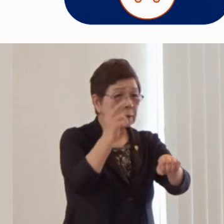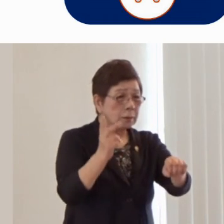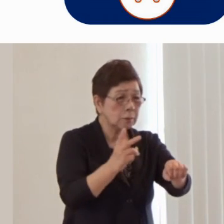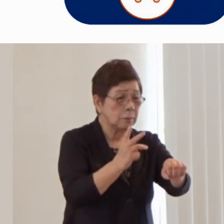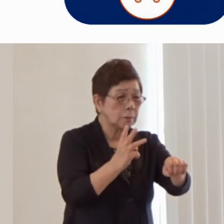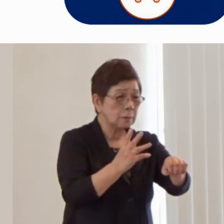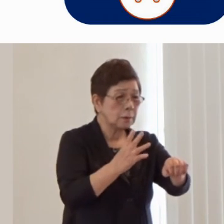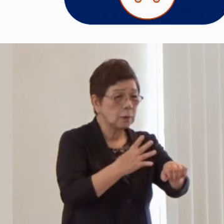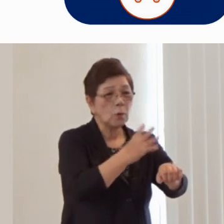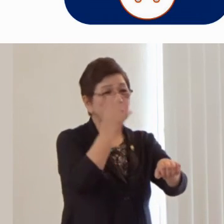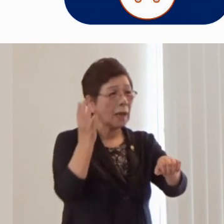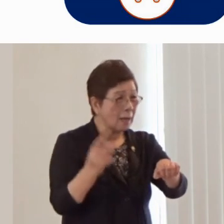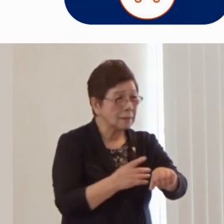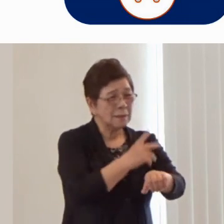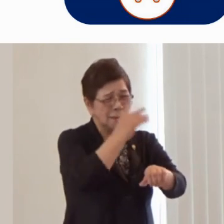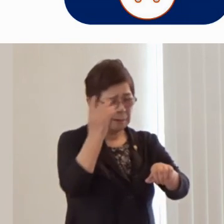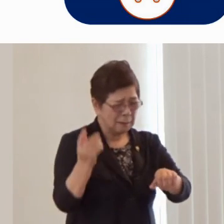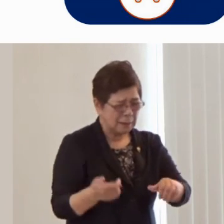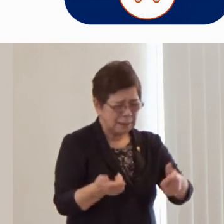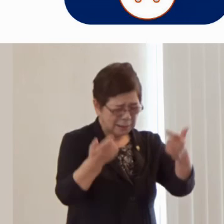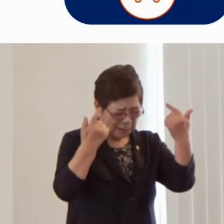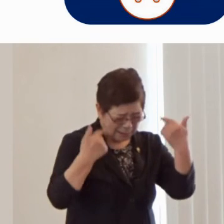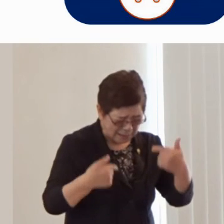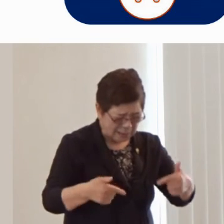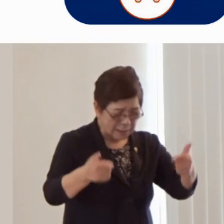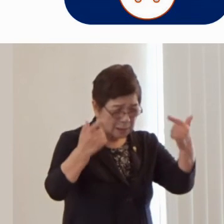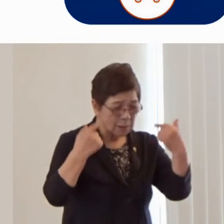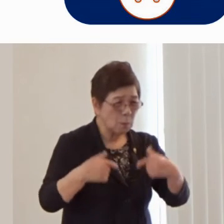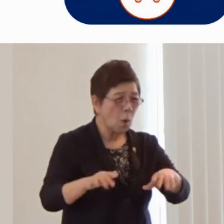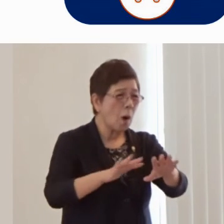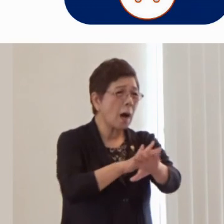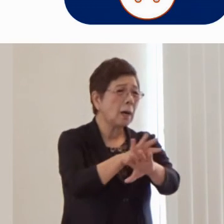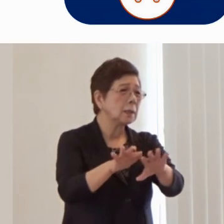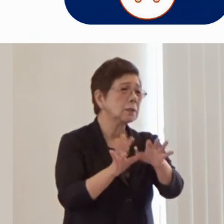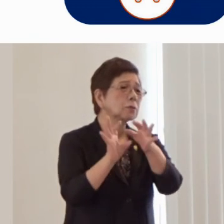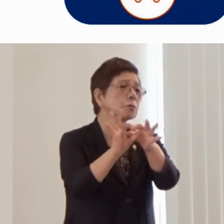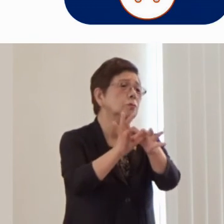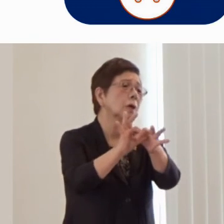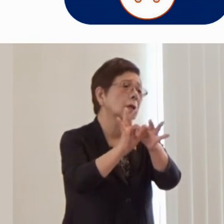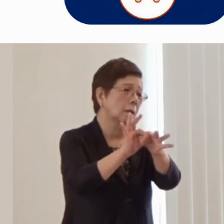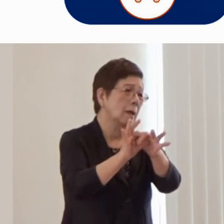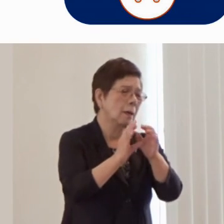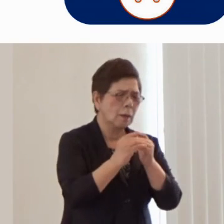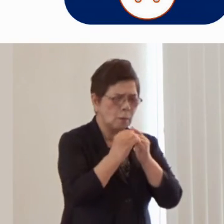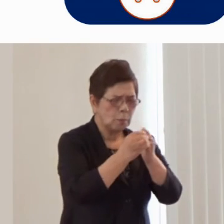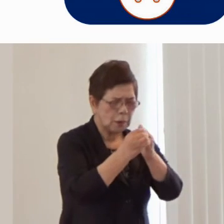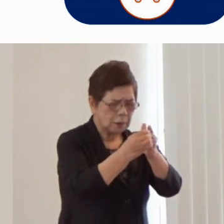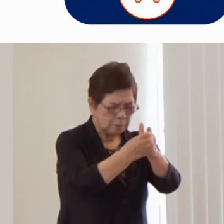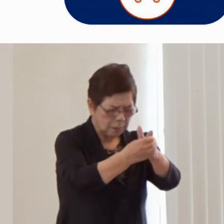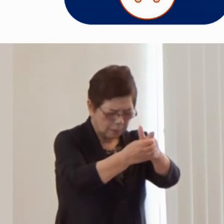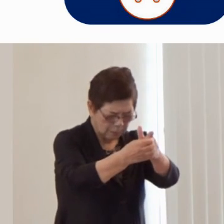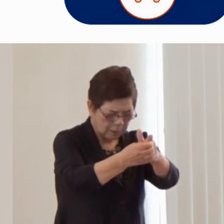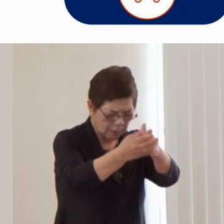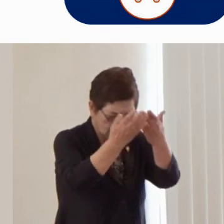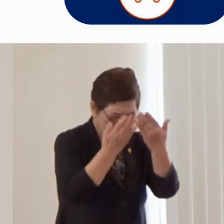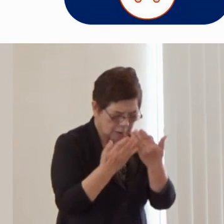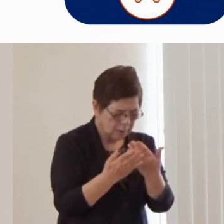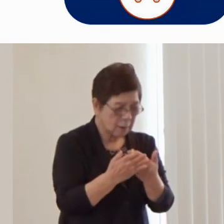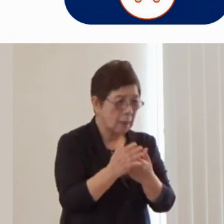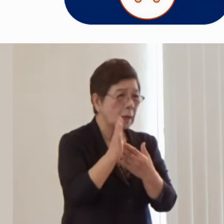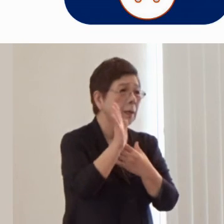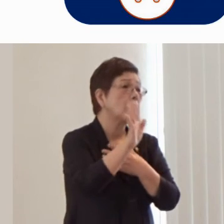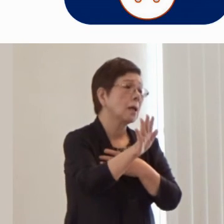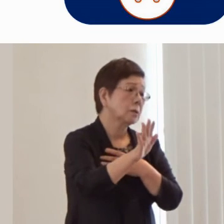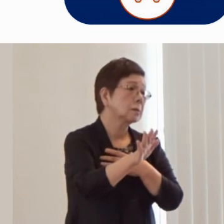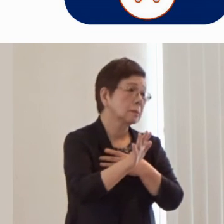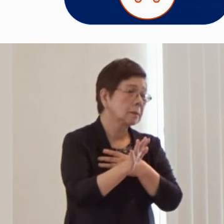なく大切に思っておられ、愛し続けておられ、導いてくださっていることをありがとうございます。ですから私たち